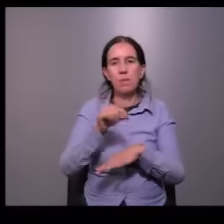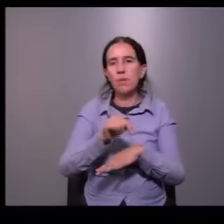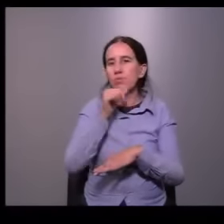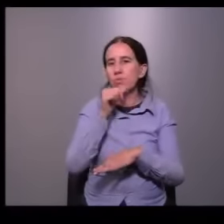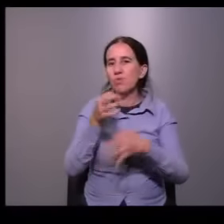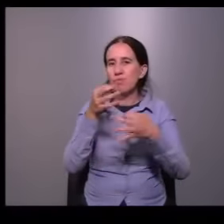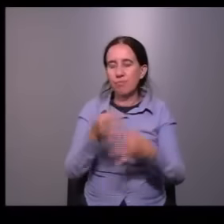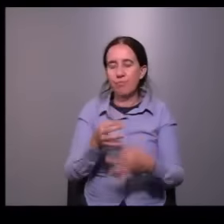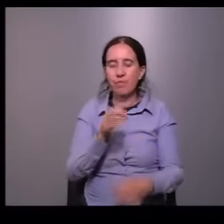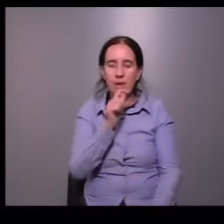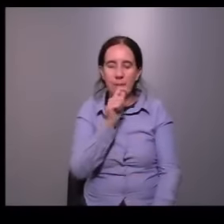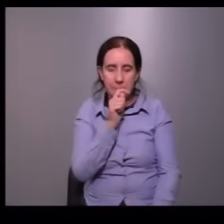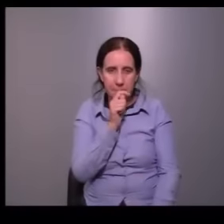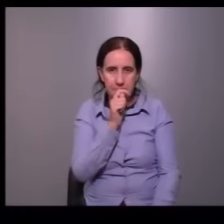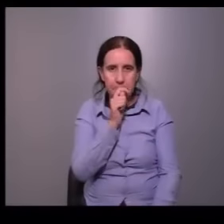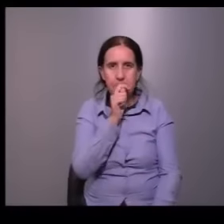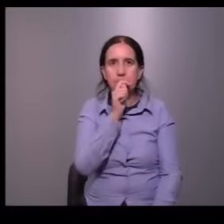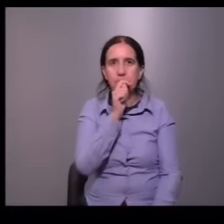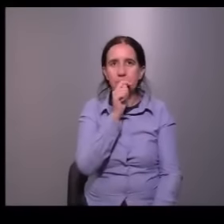del tuo seno, Gesù.